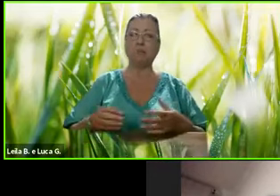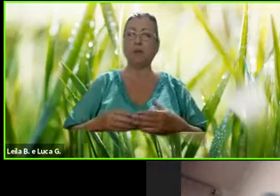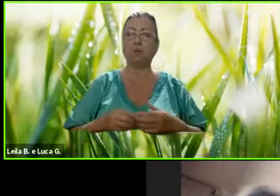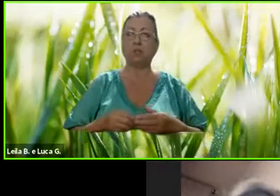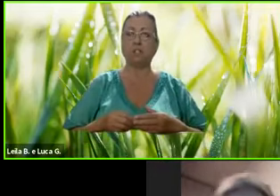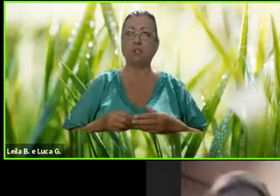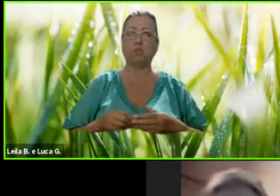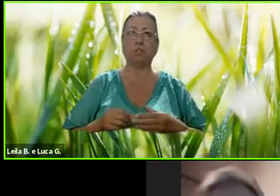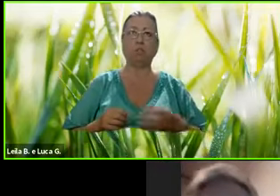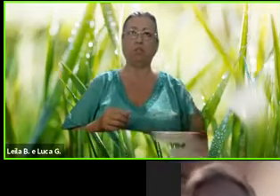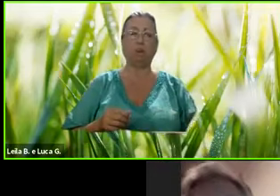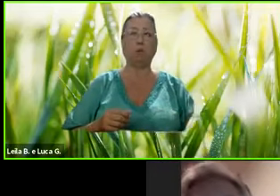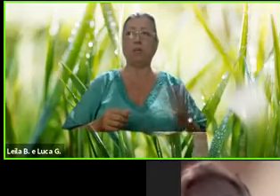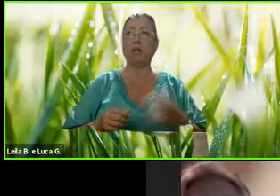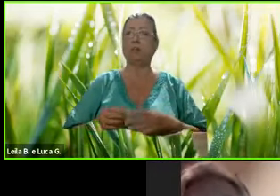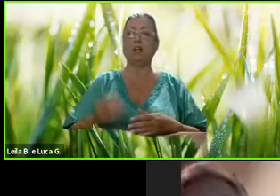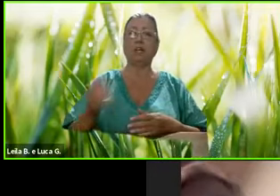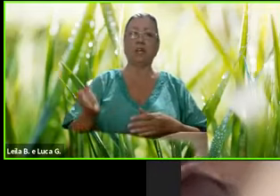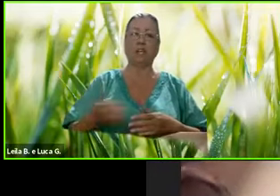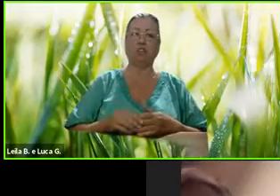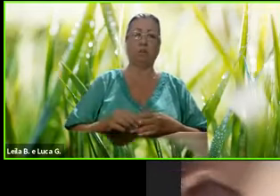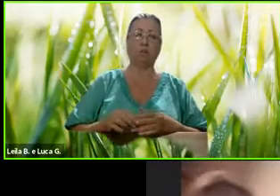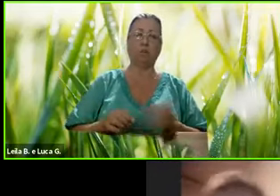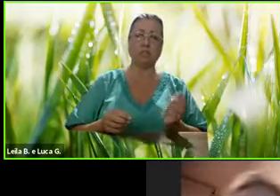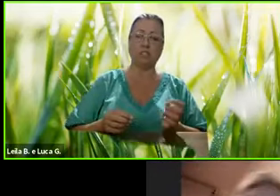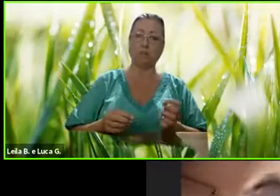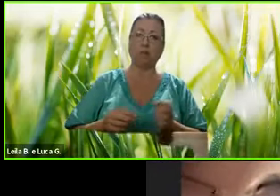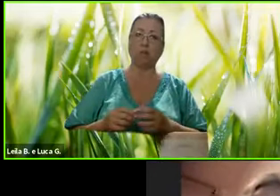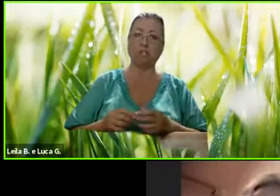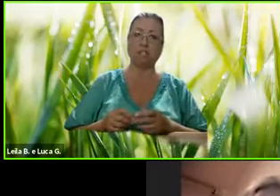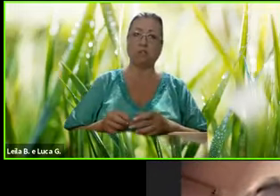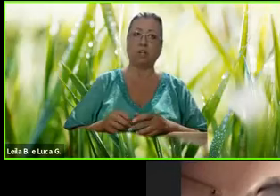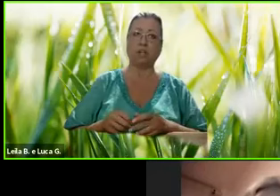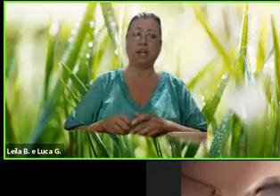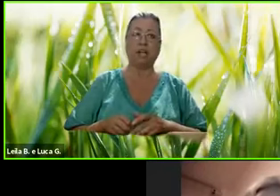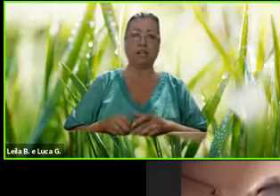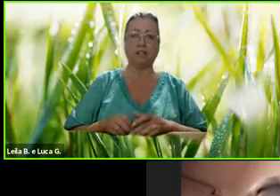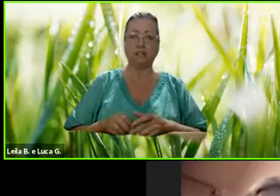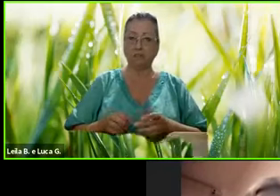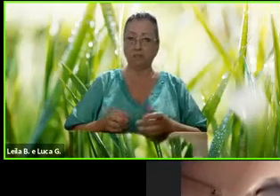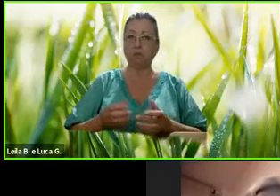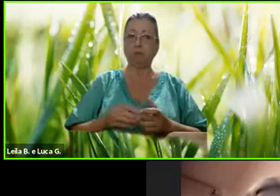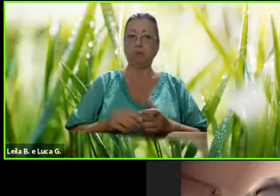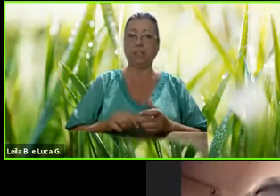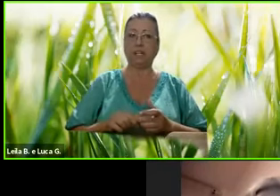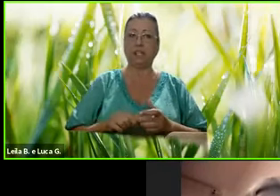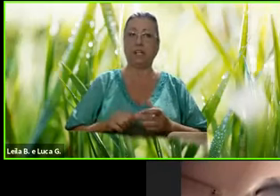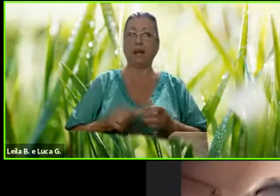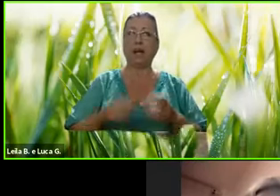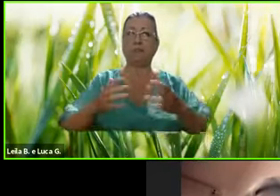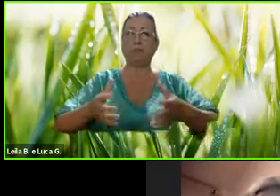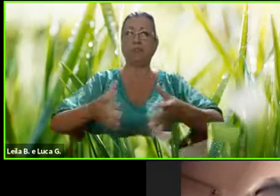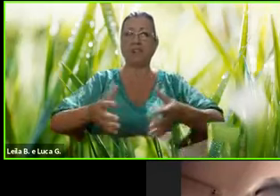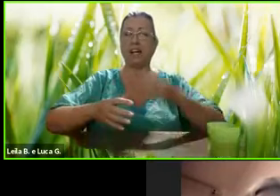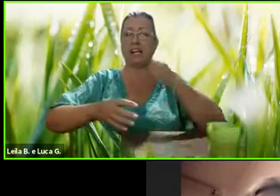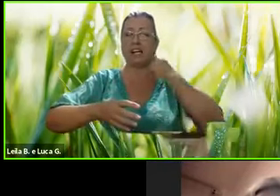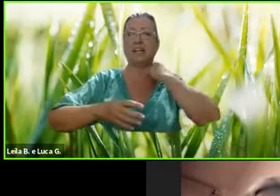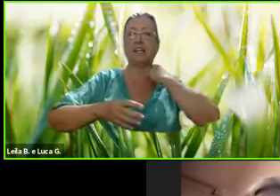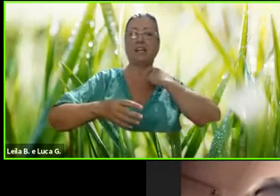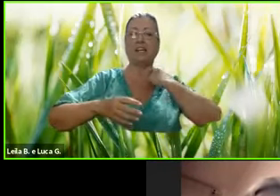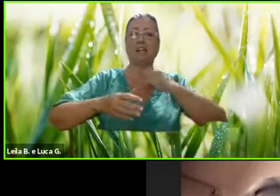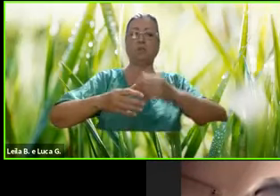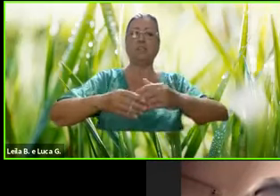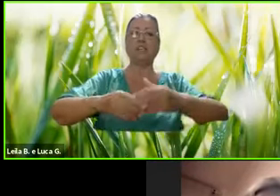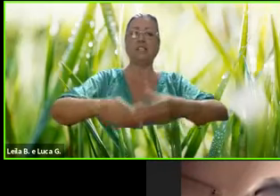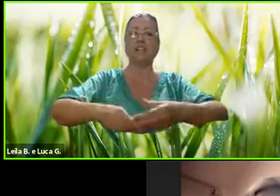siamo sempre in connessione, non c'è un momento che diciamo che non siamo in connessione. E l'importante è